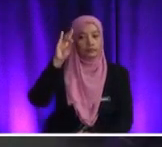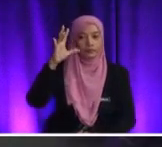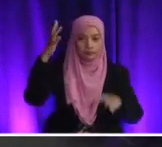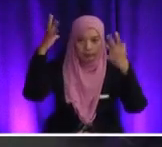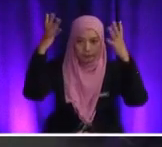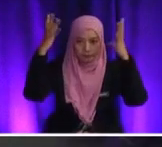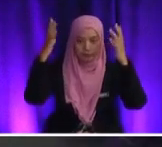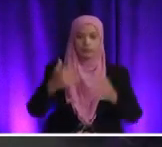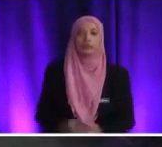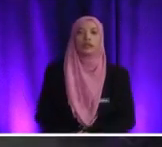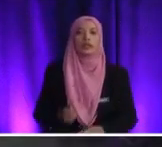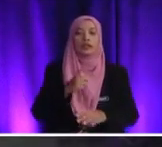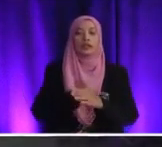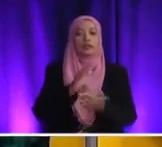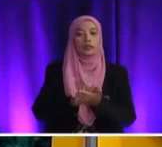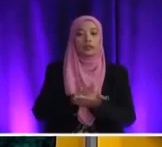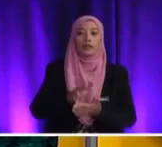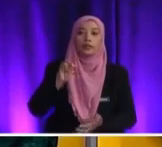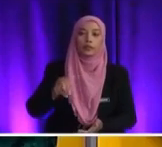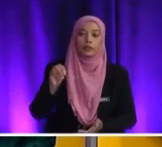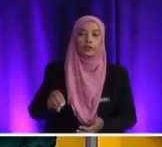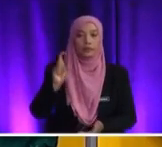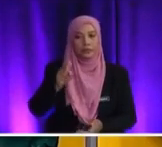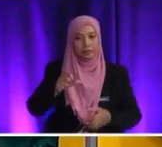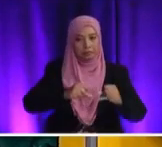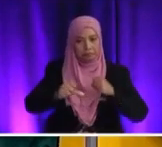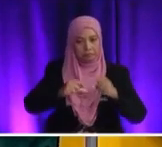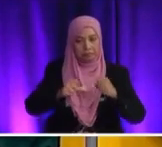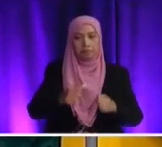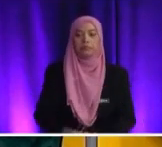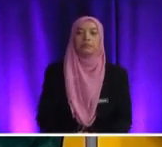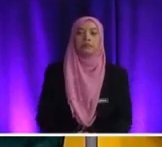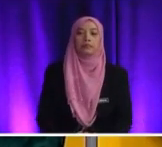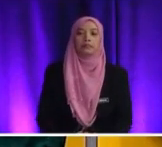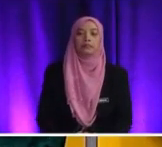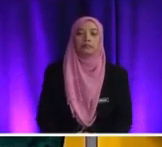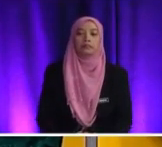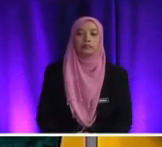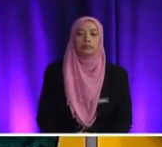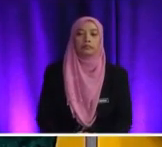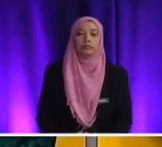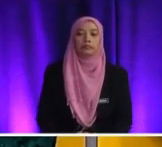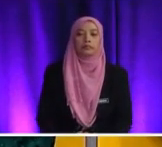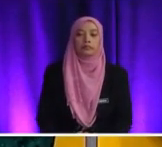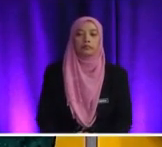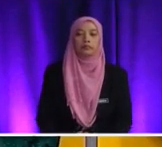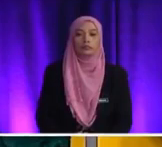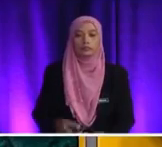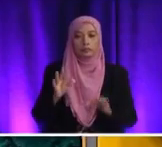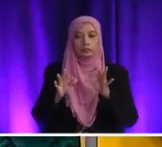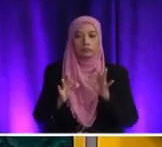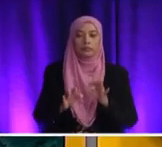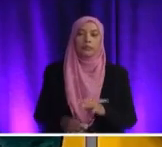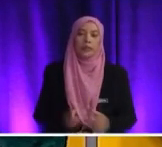benar-benar di sekolah lagi murid-murid genetis betul called aktif Adidas tak menunjukkan nilai tahu